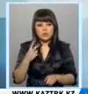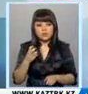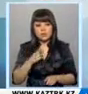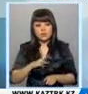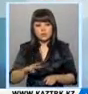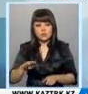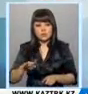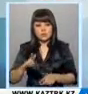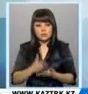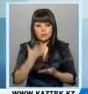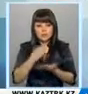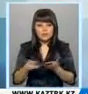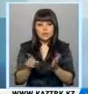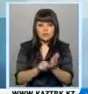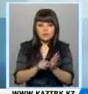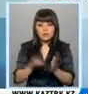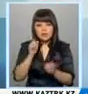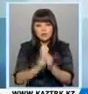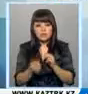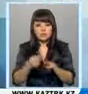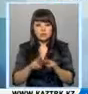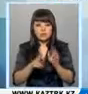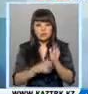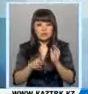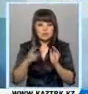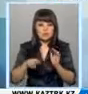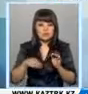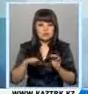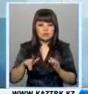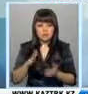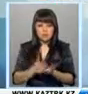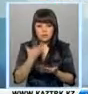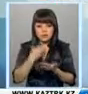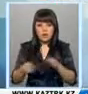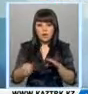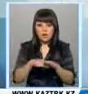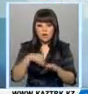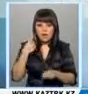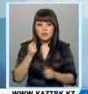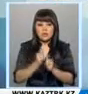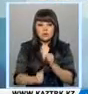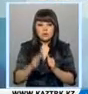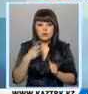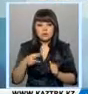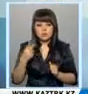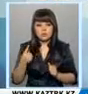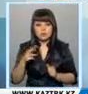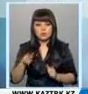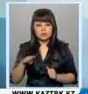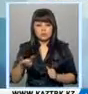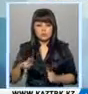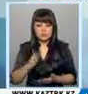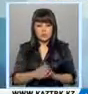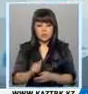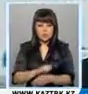теңгені көрсетіп отыр. Зейнетақы төлемдерінің мөлшері 83 миллиард теңгеге жеткен. Ал қордың меншікті капиталы 31 миллиард теңгені құрап